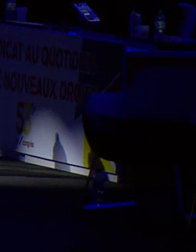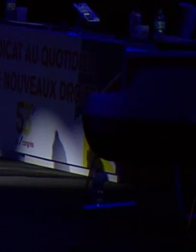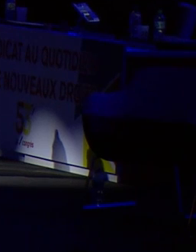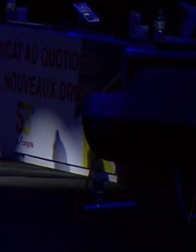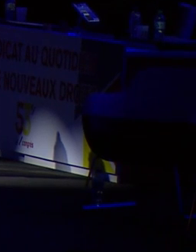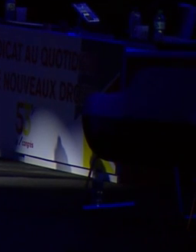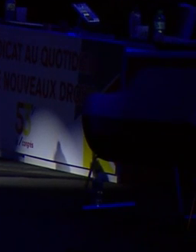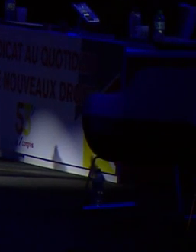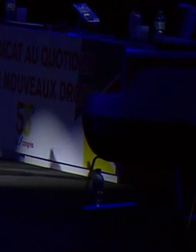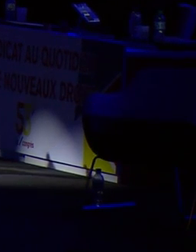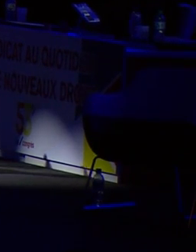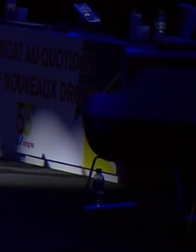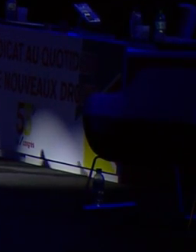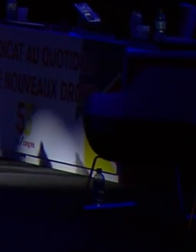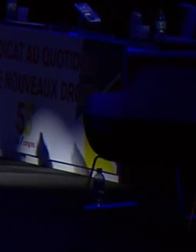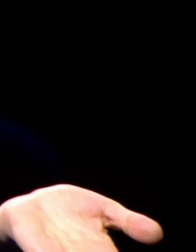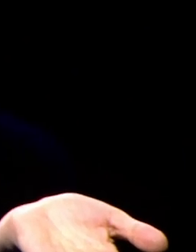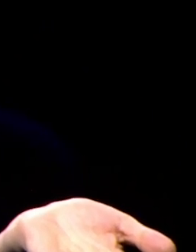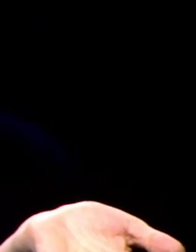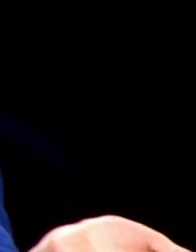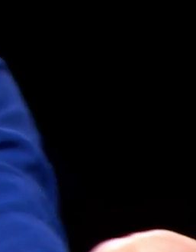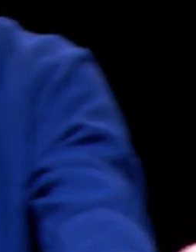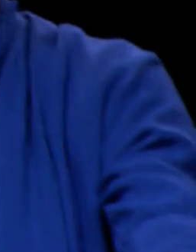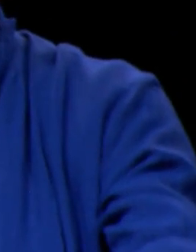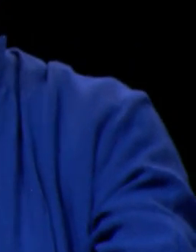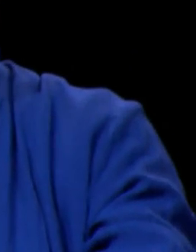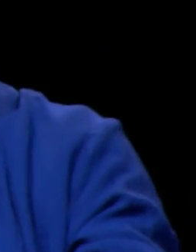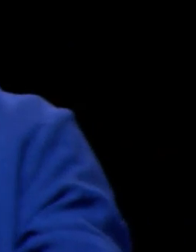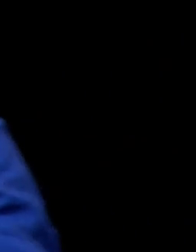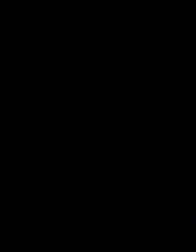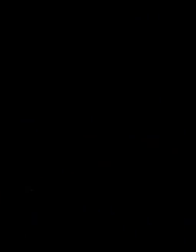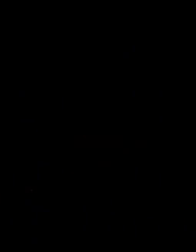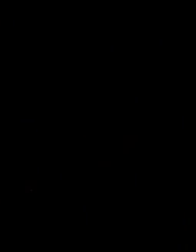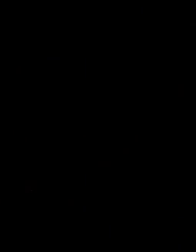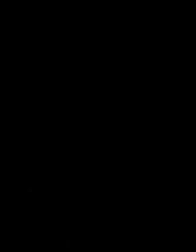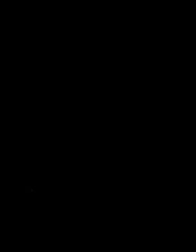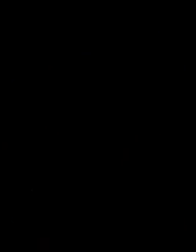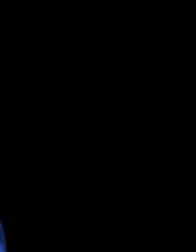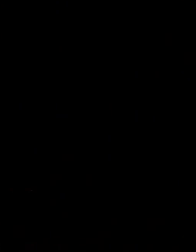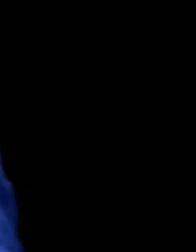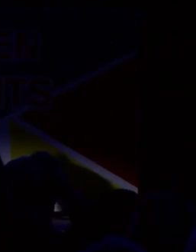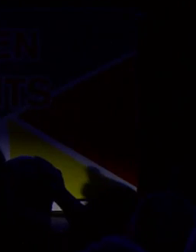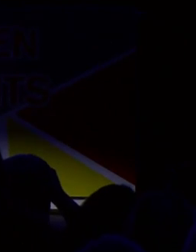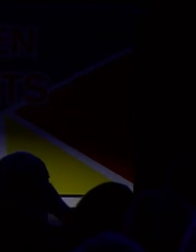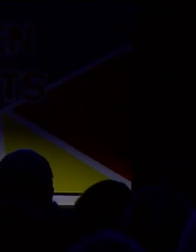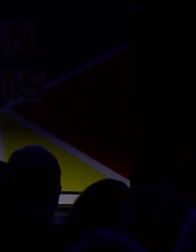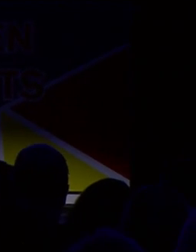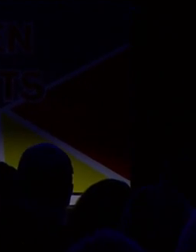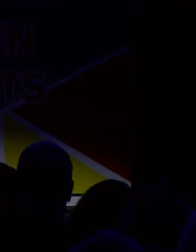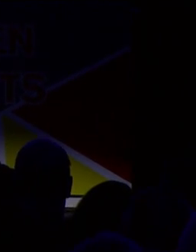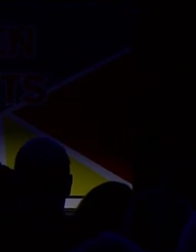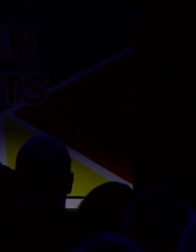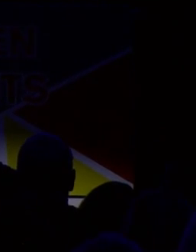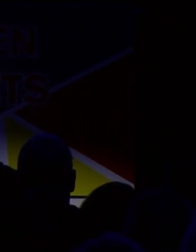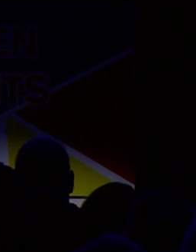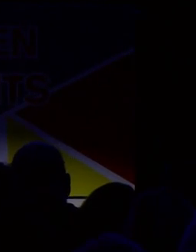Mon mari avait cru bon de m'inculquer quelques idées sur l'émancipation des femmes. Il disait que ça ne pourrait que servir le mouvement